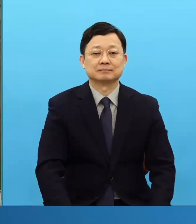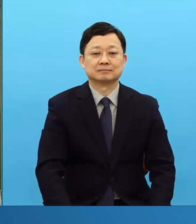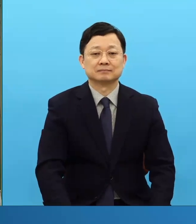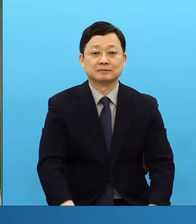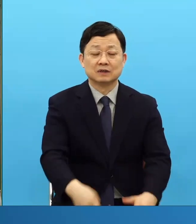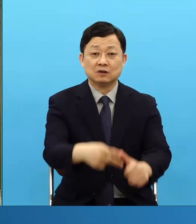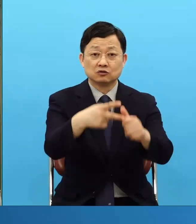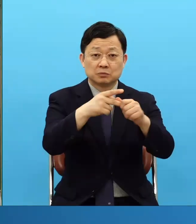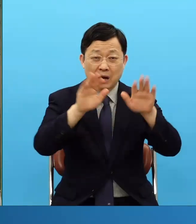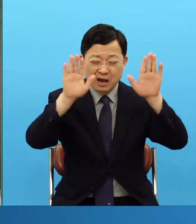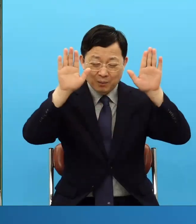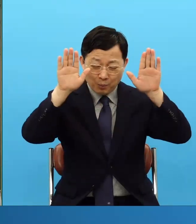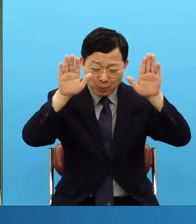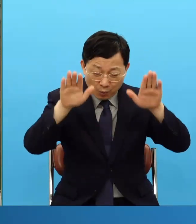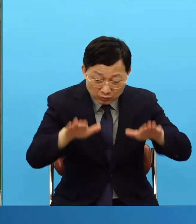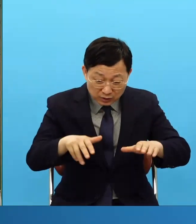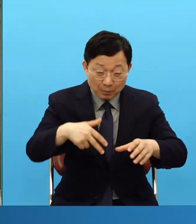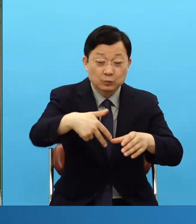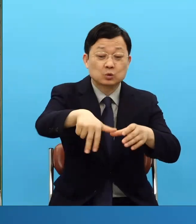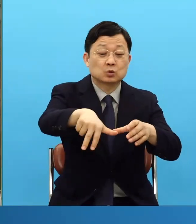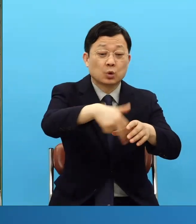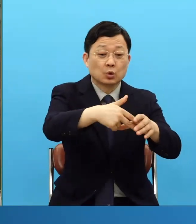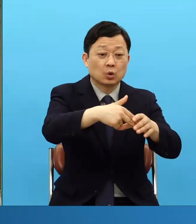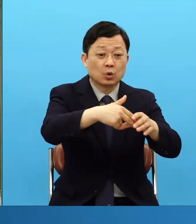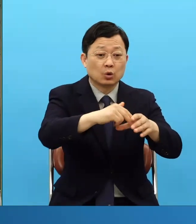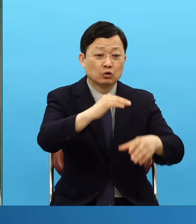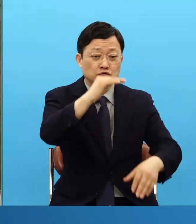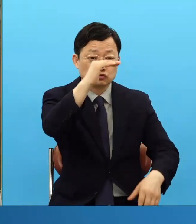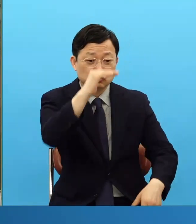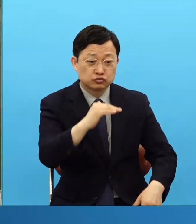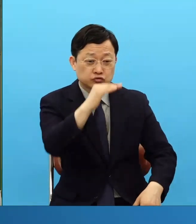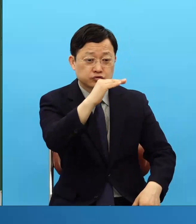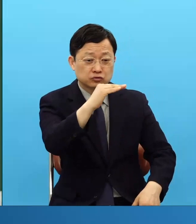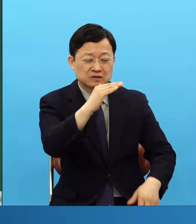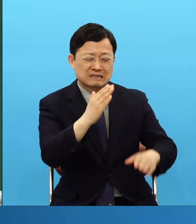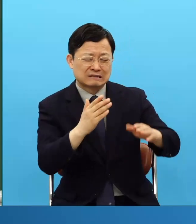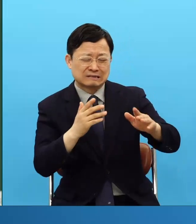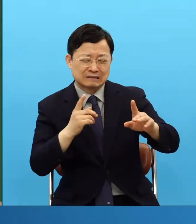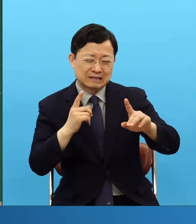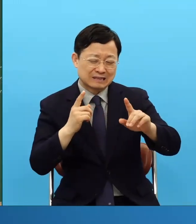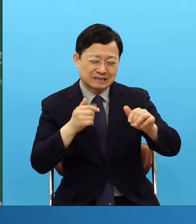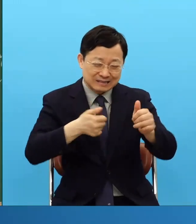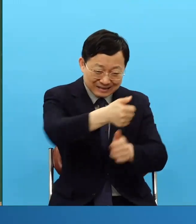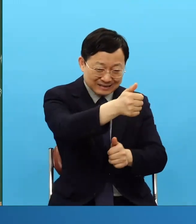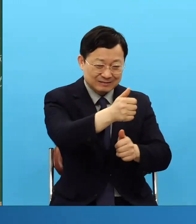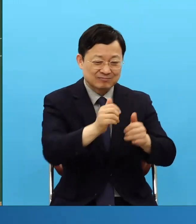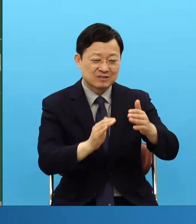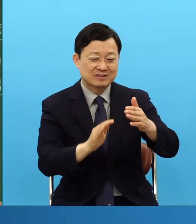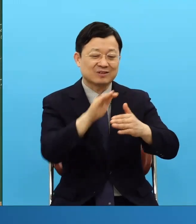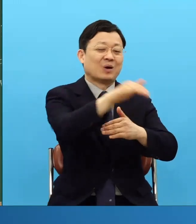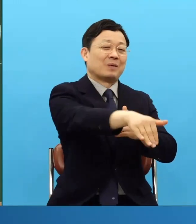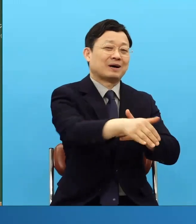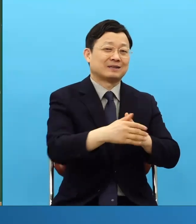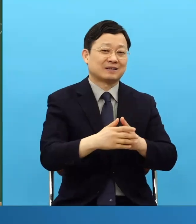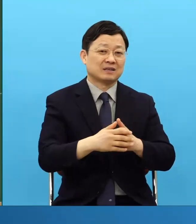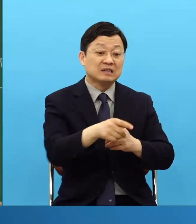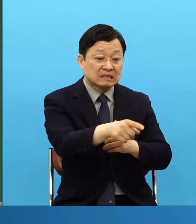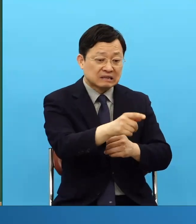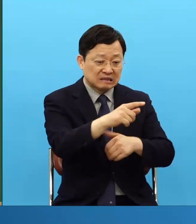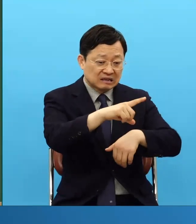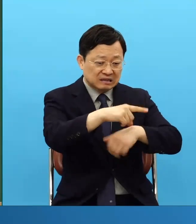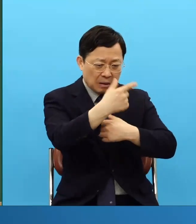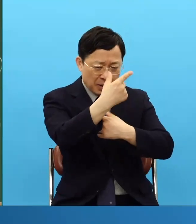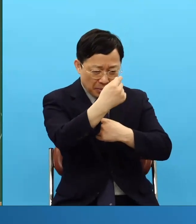because of it. 모슬림 수준을 넘었어야 돼요. That we have to at least surpass the Muslims. 저 사람들은 뭐 정시기도 하고 합니다. They have their